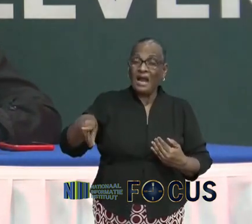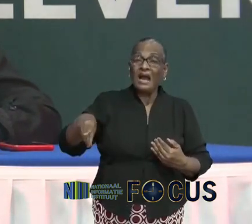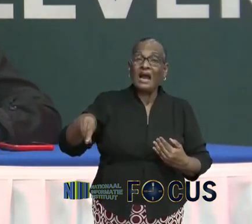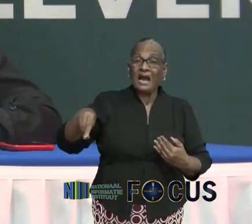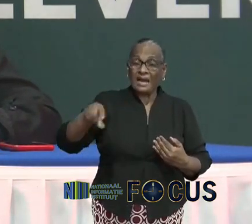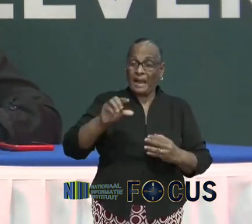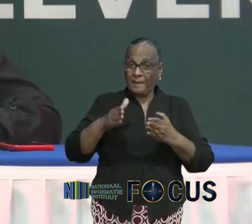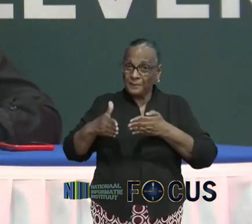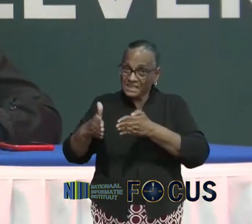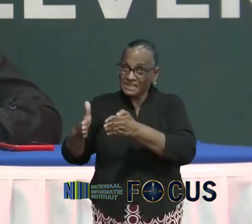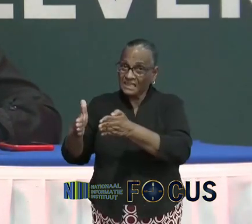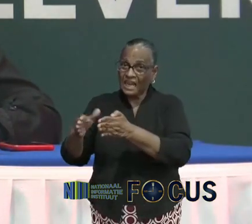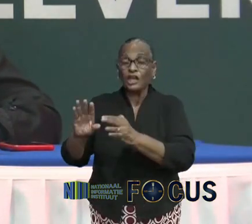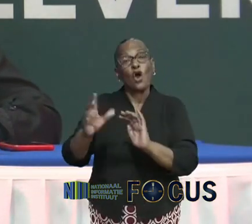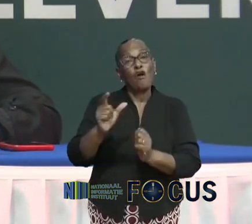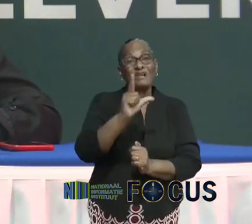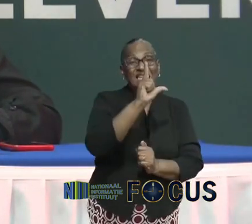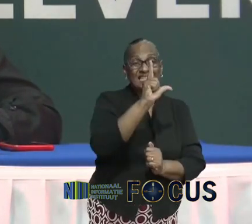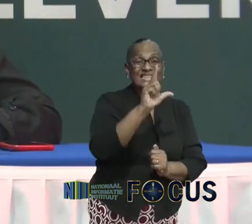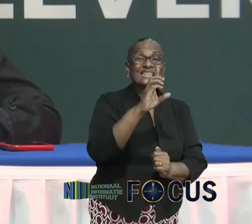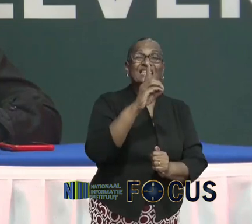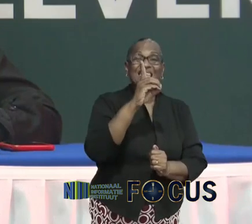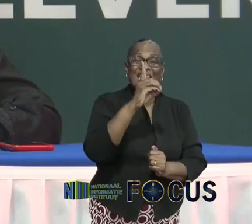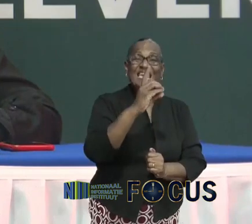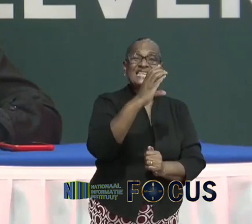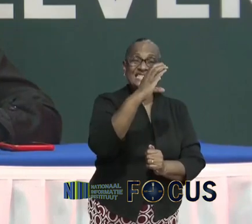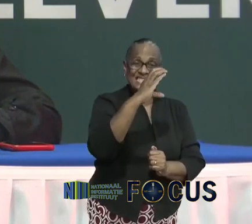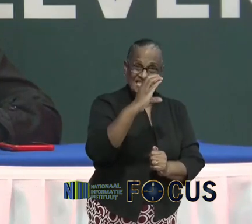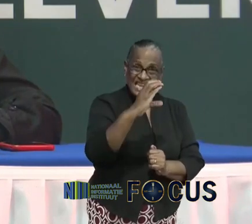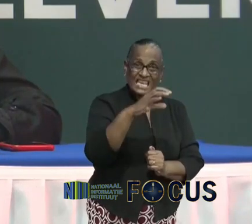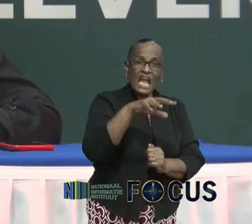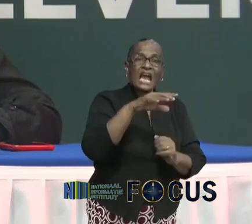Noso fu waf den DC's. Want yo DC fu